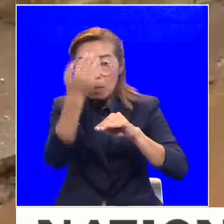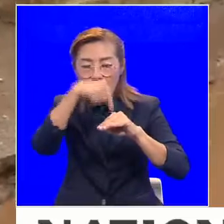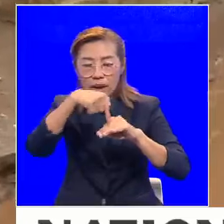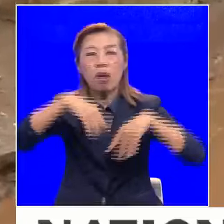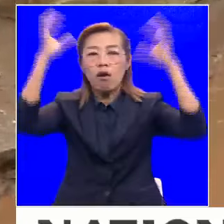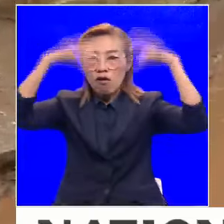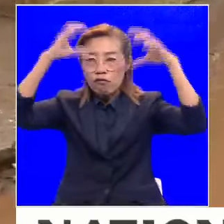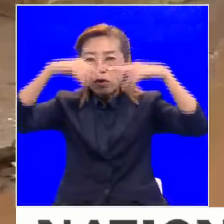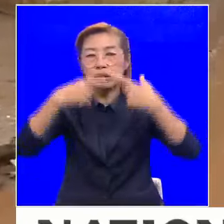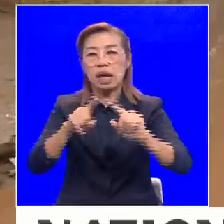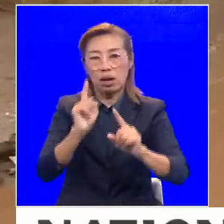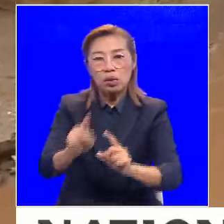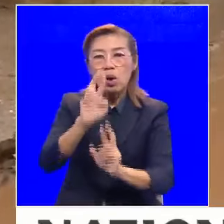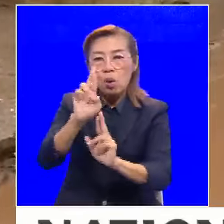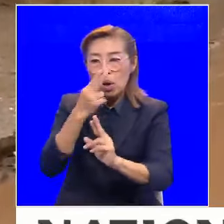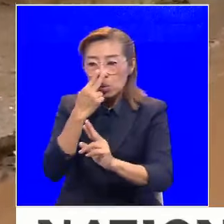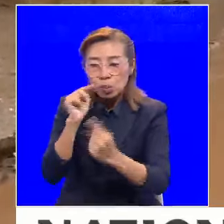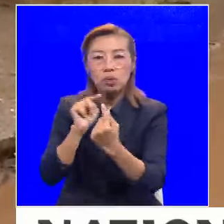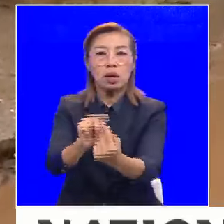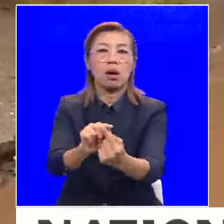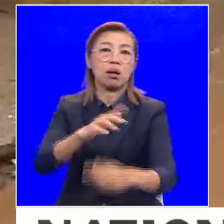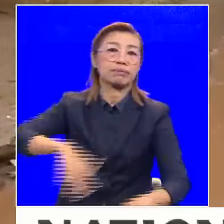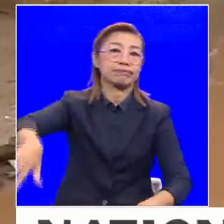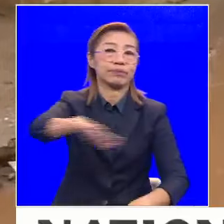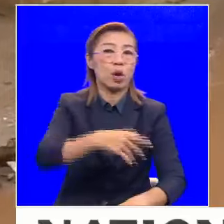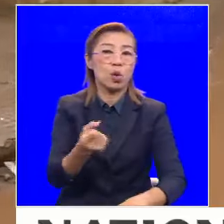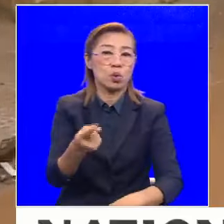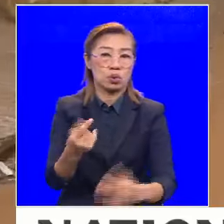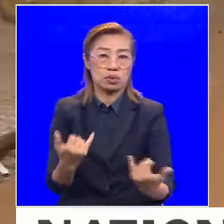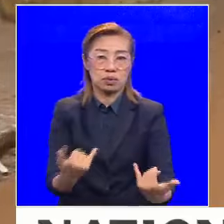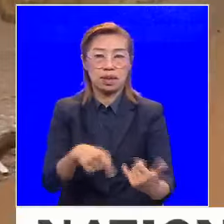ก็ยังคงต้องเฝ้าระวังอย่างต่อเนื่องค่ะอันนี้เป็นสถานการณ์ล่าสุดนะคะในพื้นที่อำเภอแม่สายจังหวัดเชียงรายค่ะ